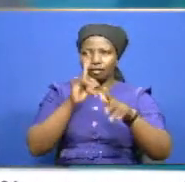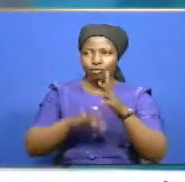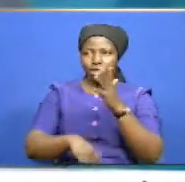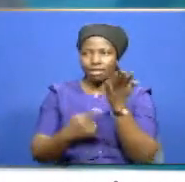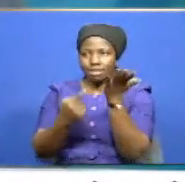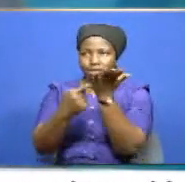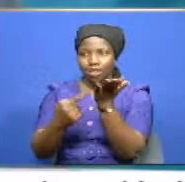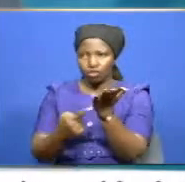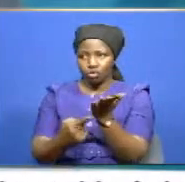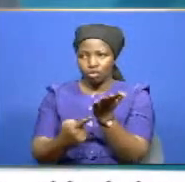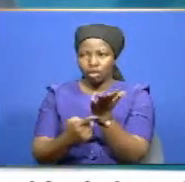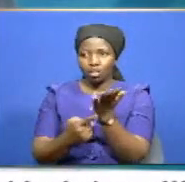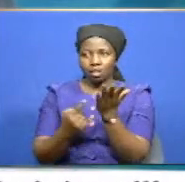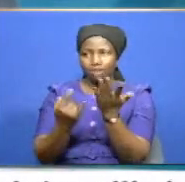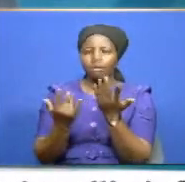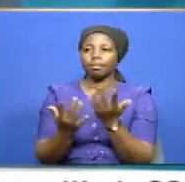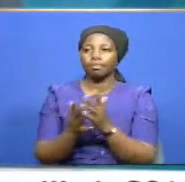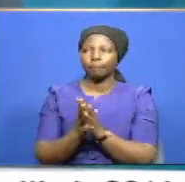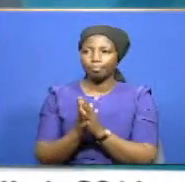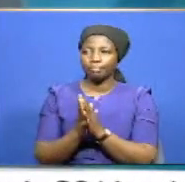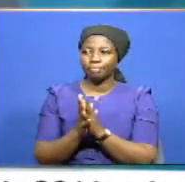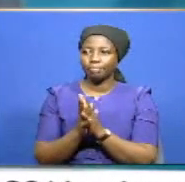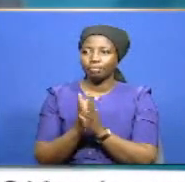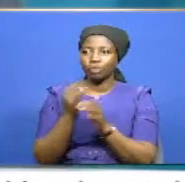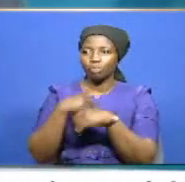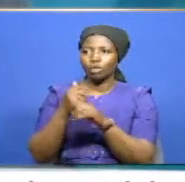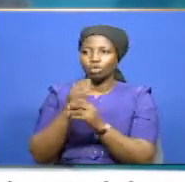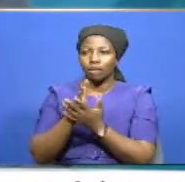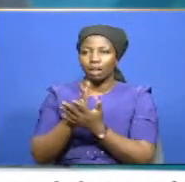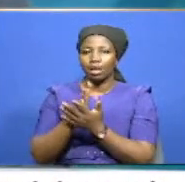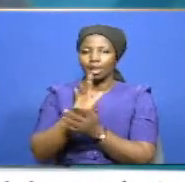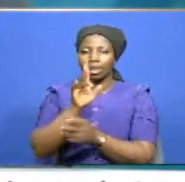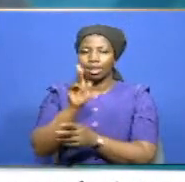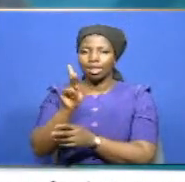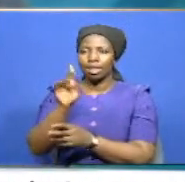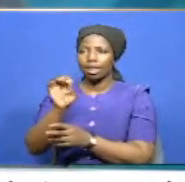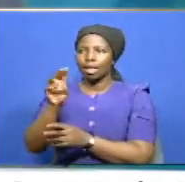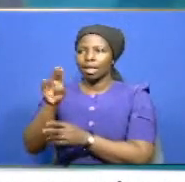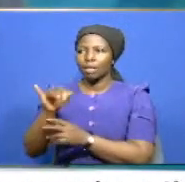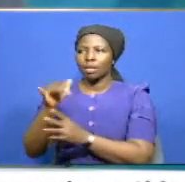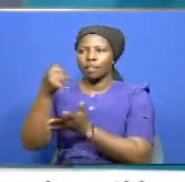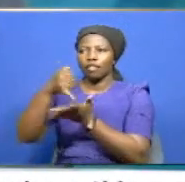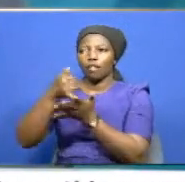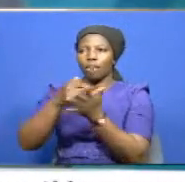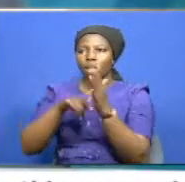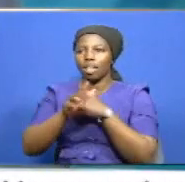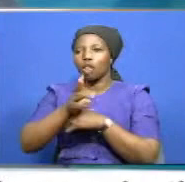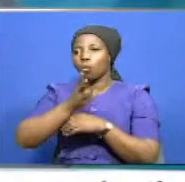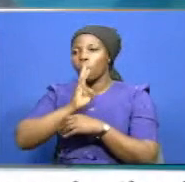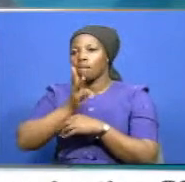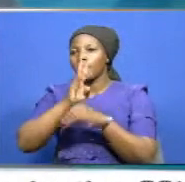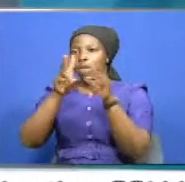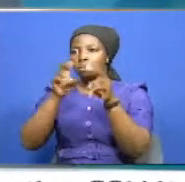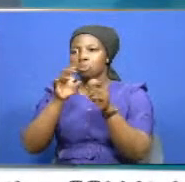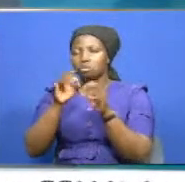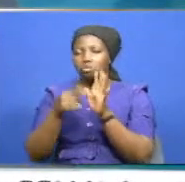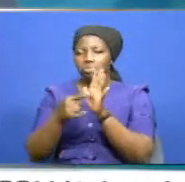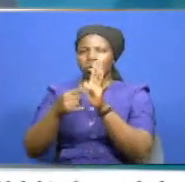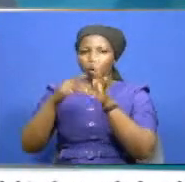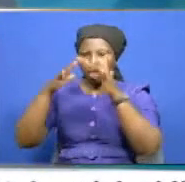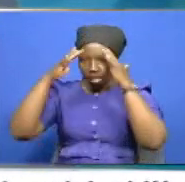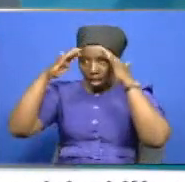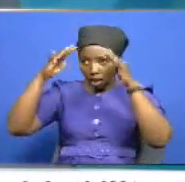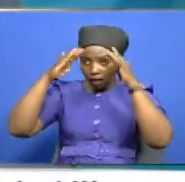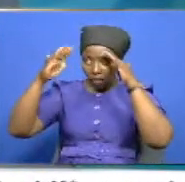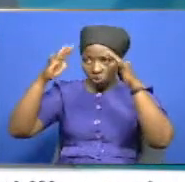teknolojia tekelezi, kuweka KEWI kuwa maneno ya maji ndio onyeshe maneno ya innovation, and also